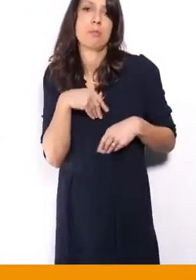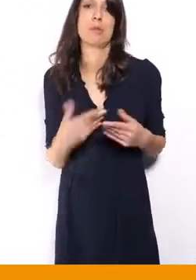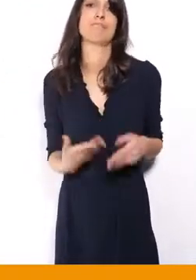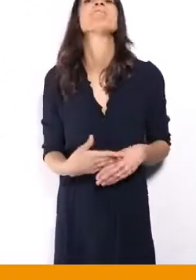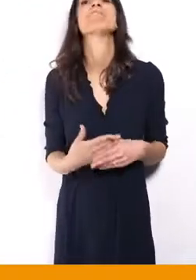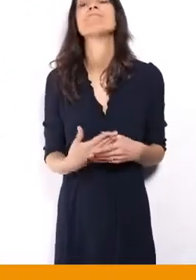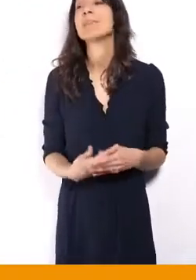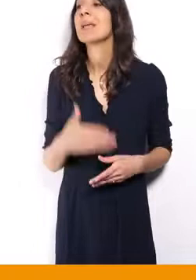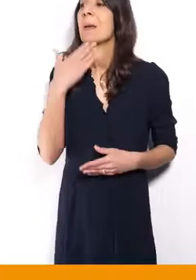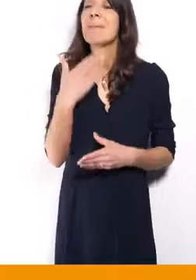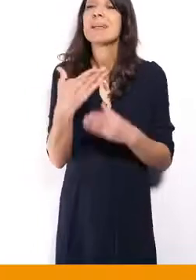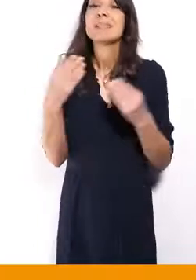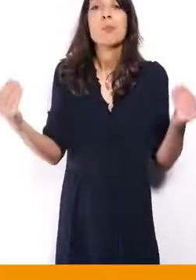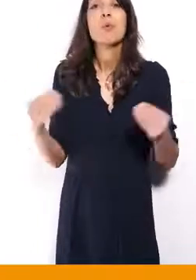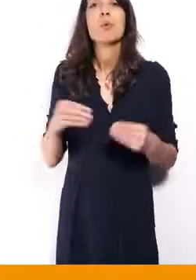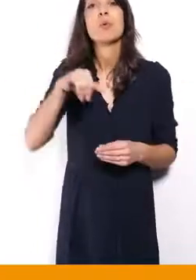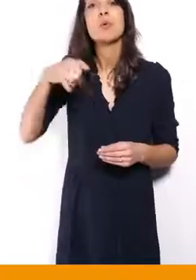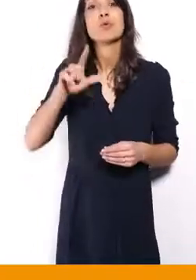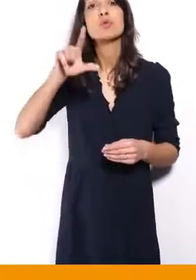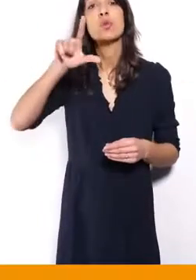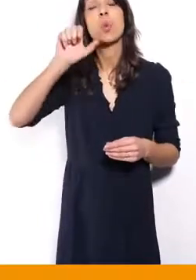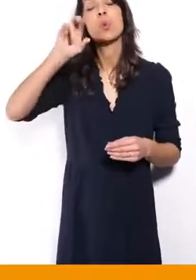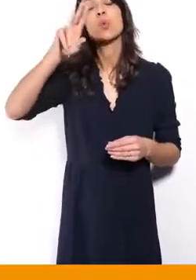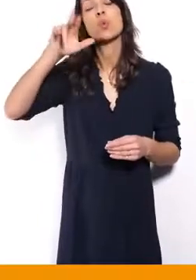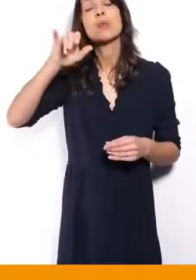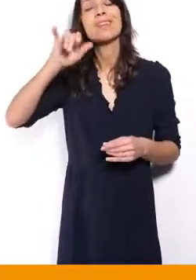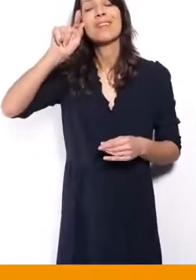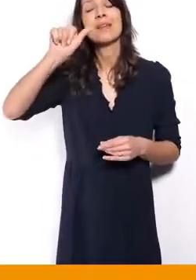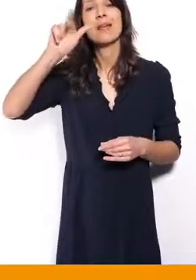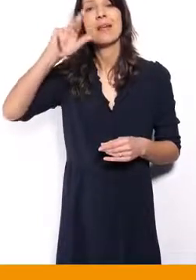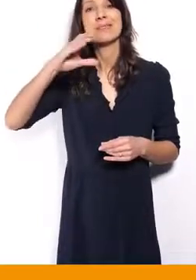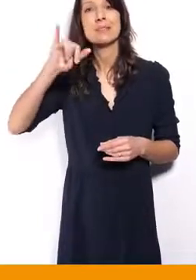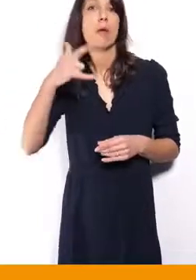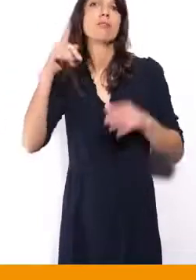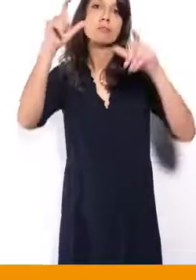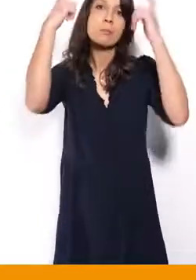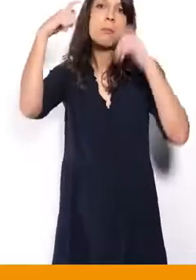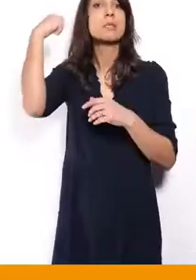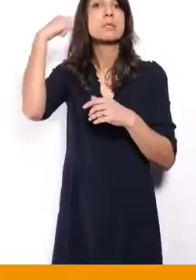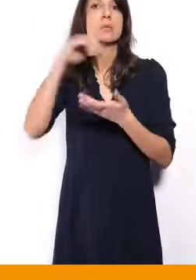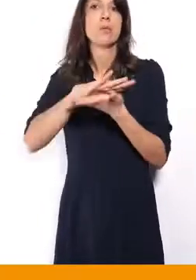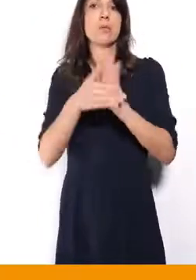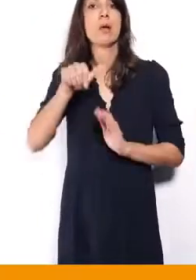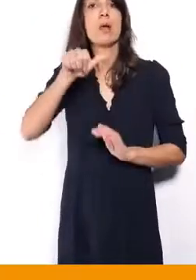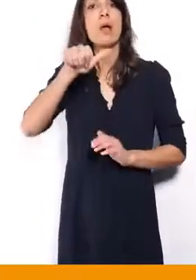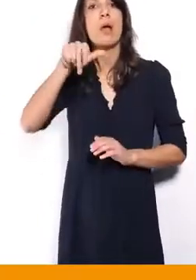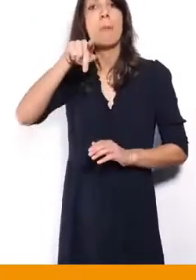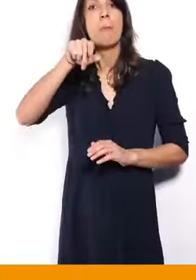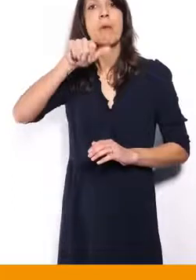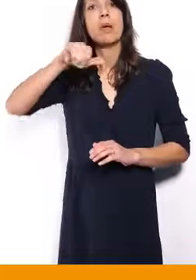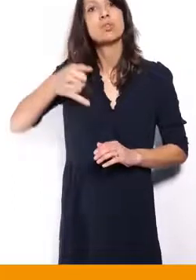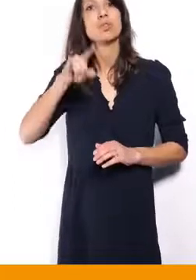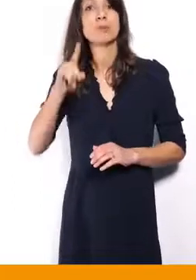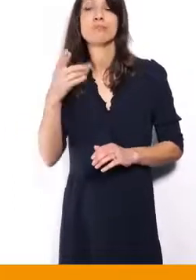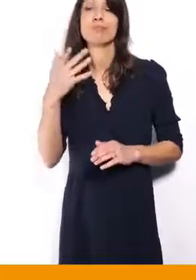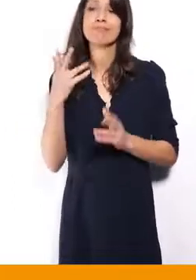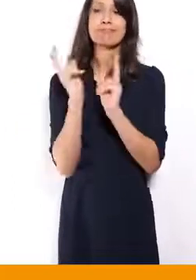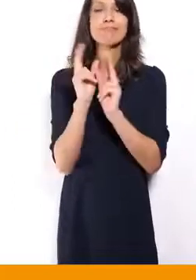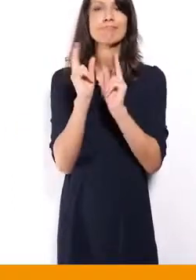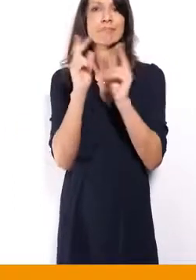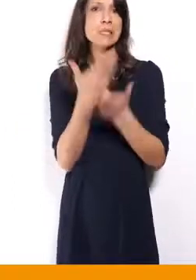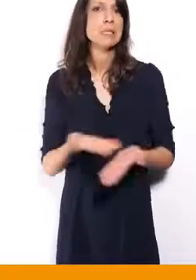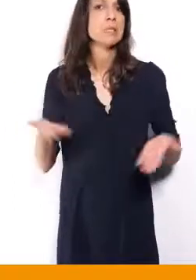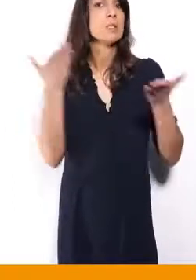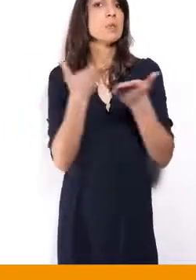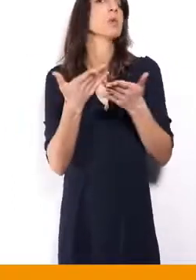Merci beaucoup Jean-Louis Garcia, président de l'APAGE, la Fédération APAGE, de nous avoir un peu éclairé sur la situation des